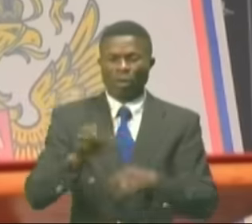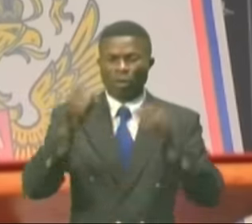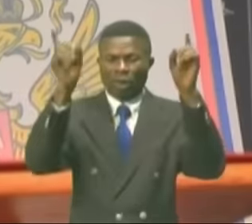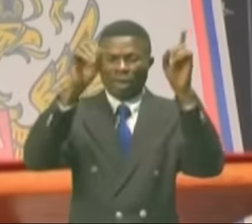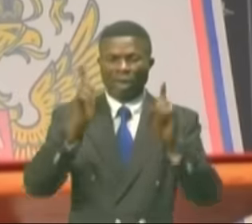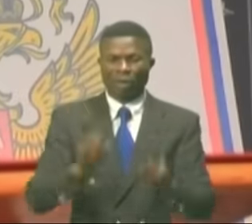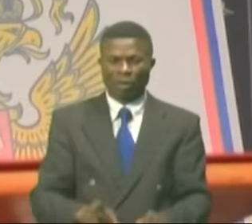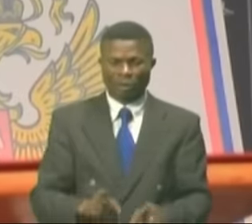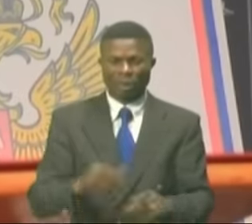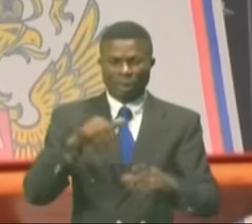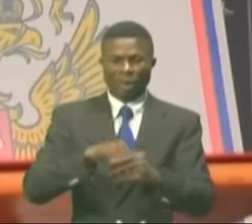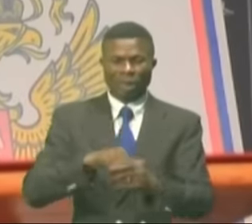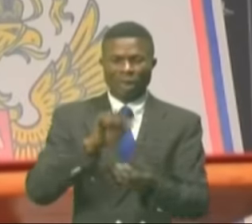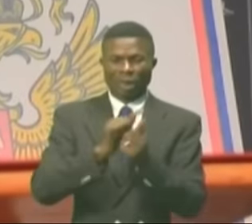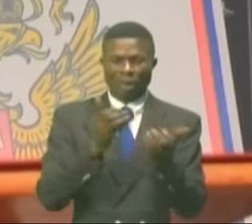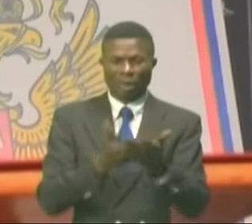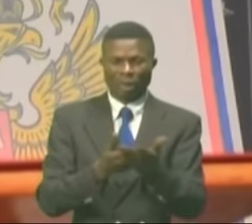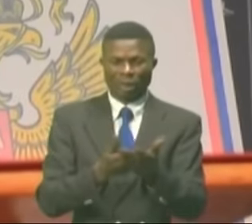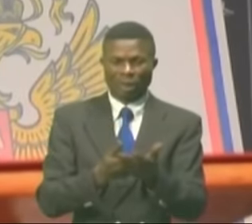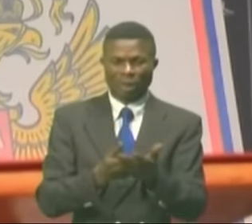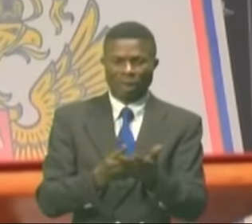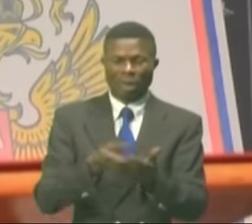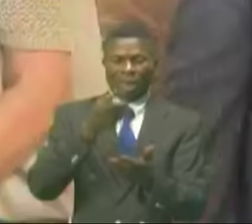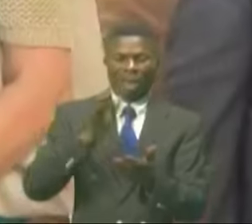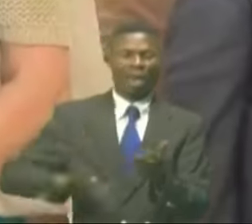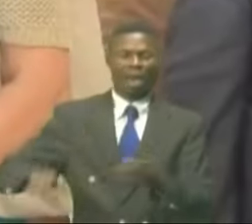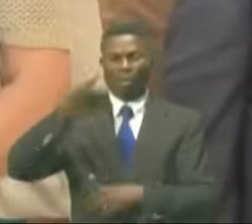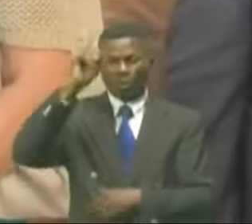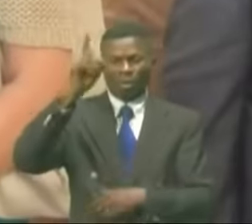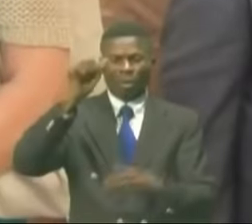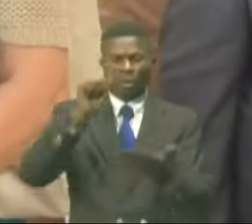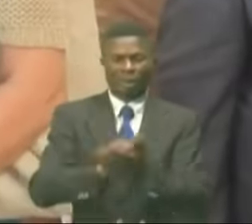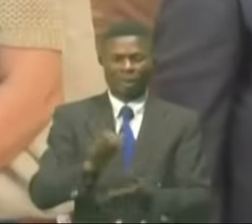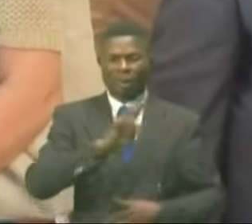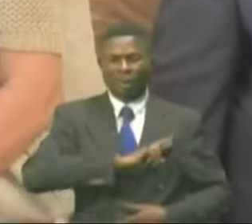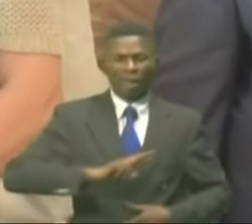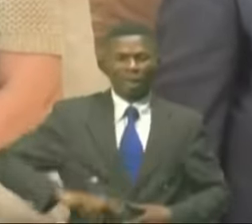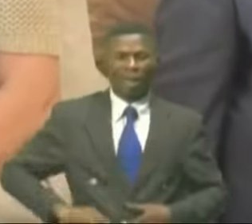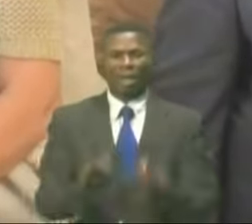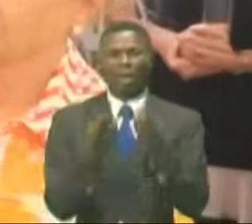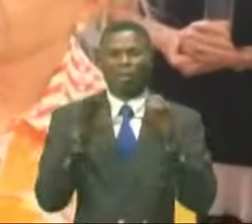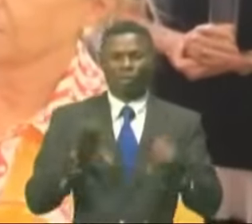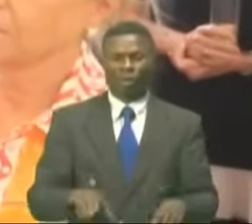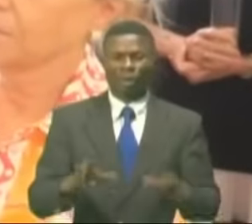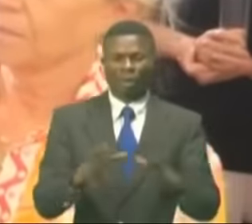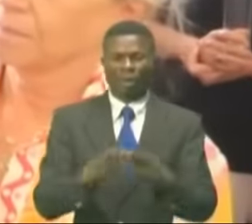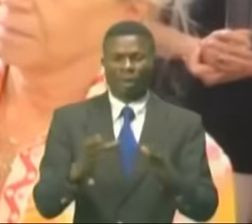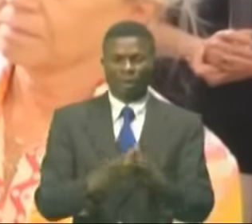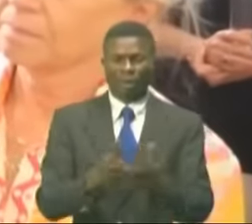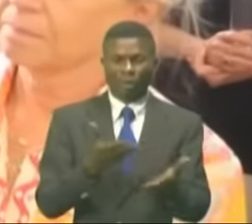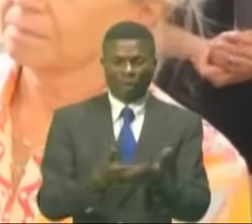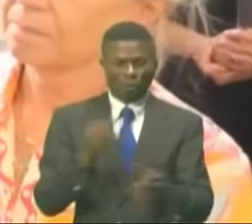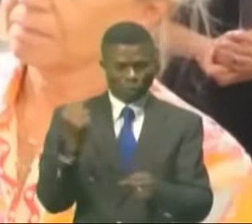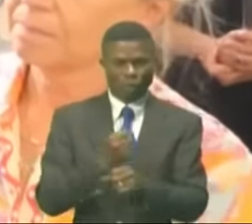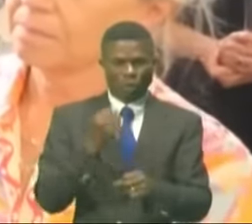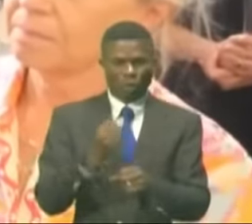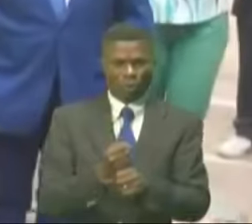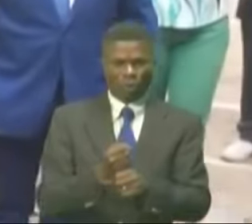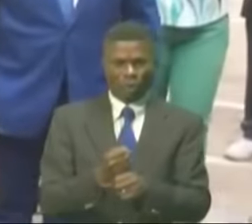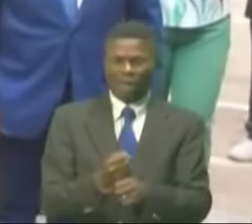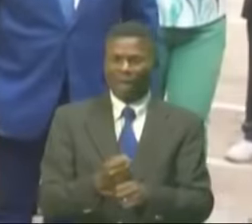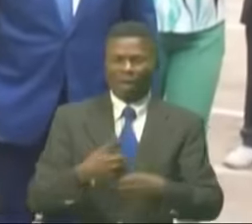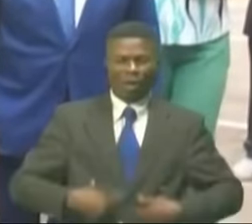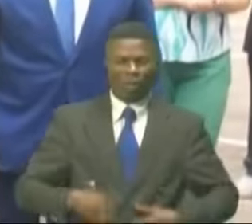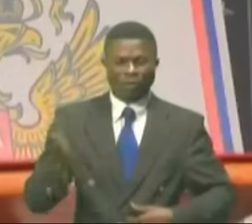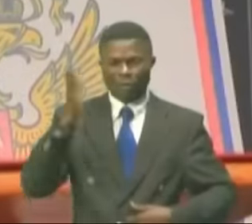Dans ce contexte, l'un des pays clés est la République démocratique du Congo, avec laquelle nous travaillons sans relâche